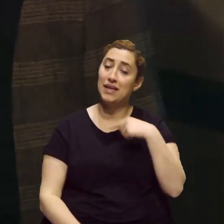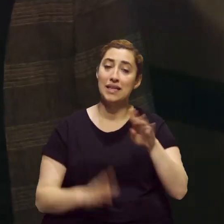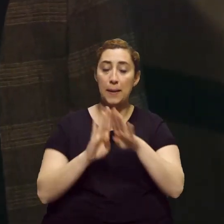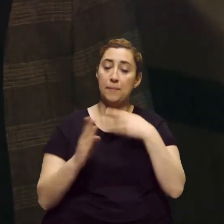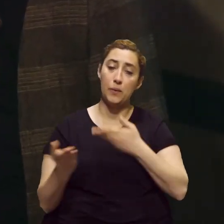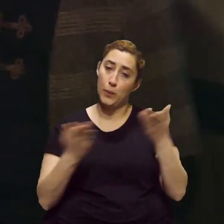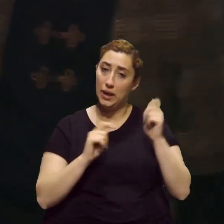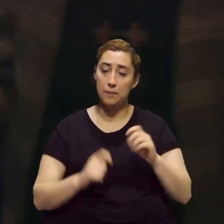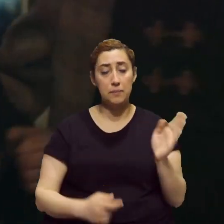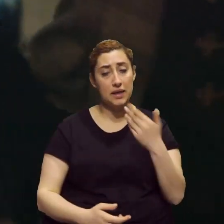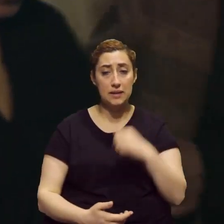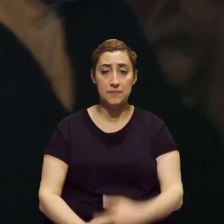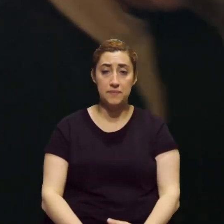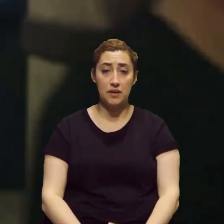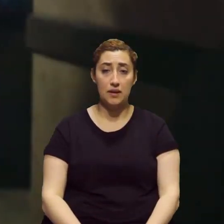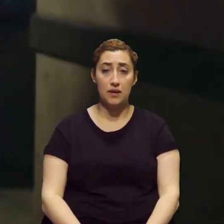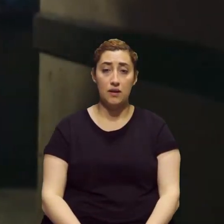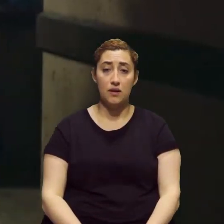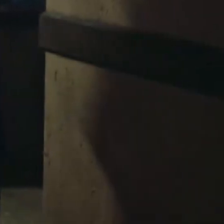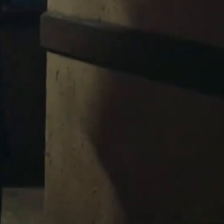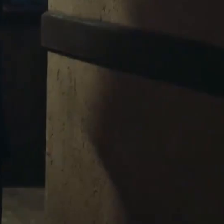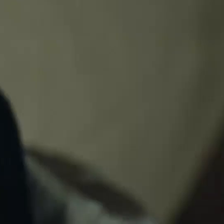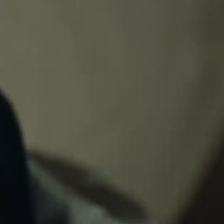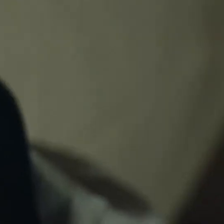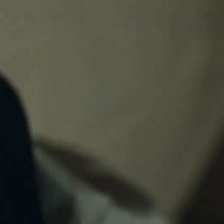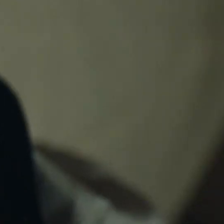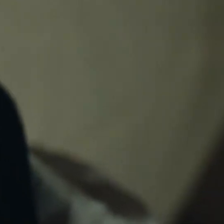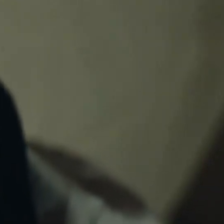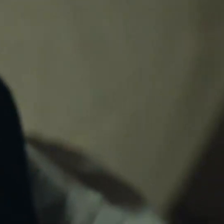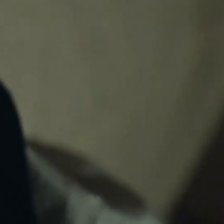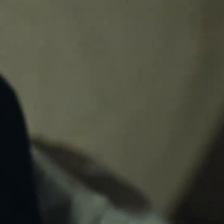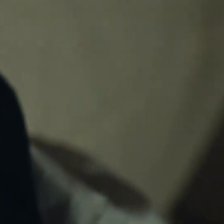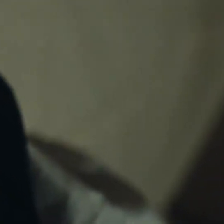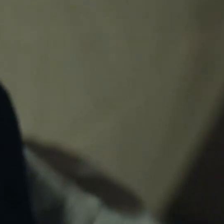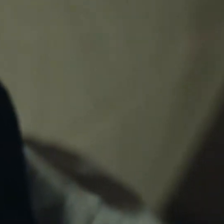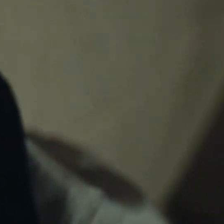yolcu edeyim hadi. Karısı Yüce Efendi'nin yanında kaldı Yüce Efendi baygın.